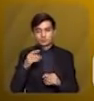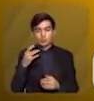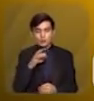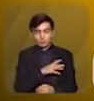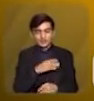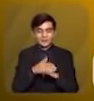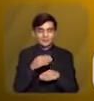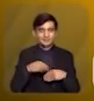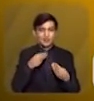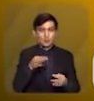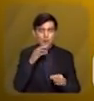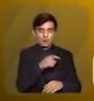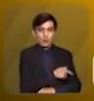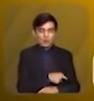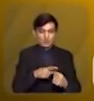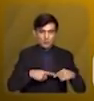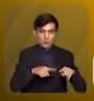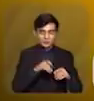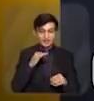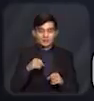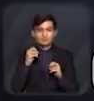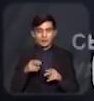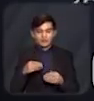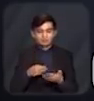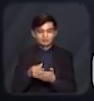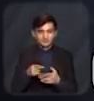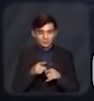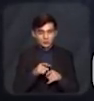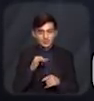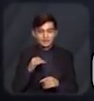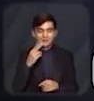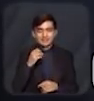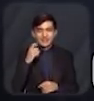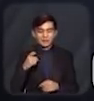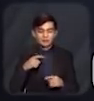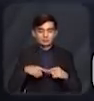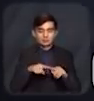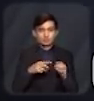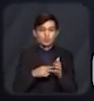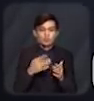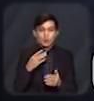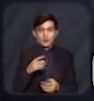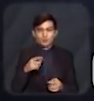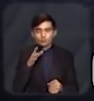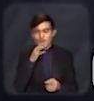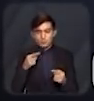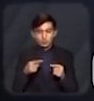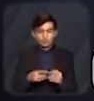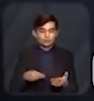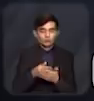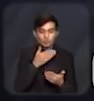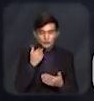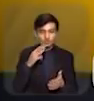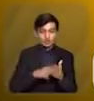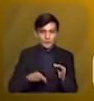беруге байланысты комиссиялармен өзге де төлемдер, сыйақының жалпы сомасы, оны уақытылы төлемеген жағдайдағы өсімпұл мен